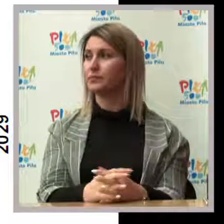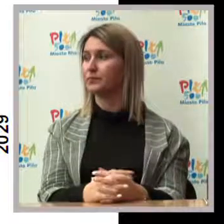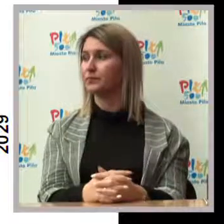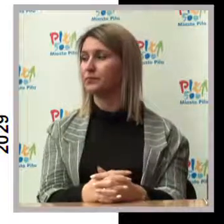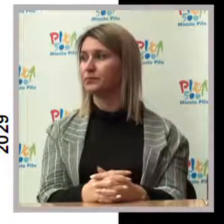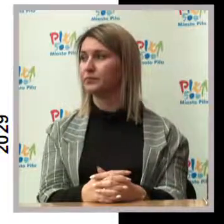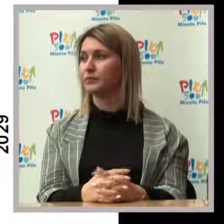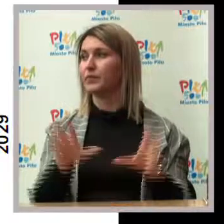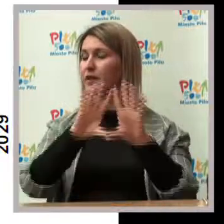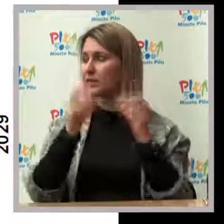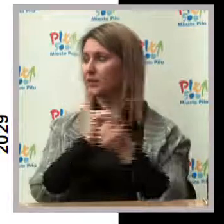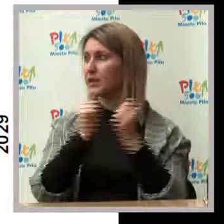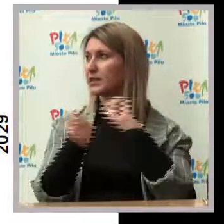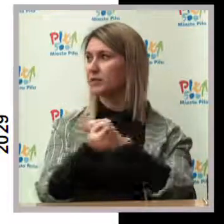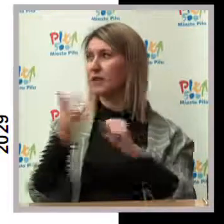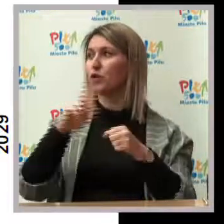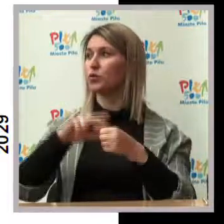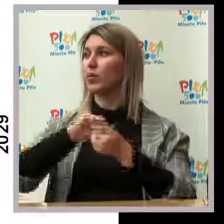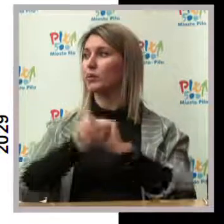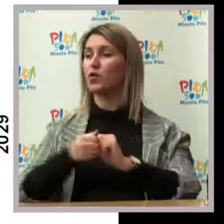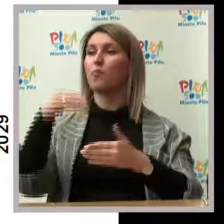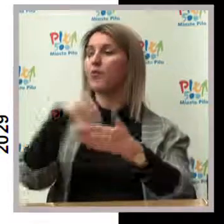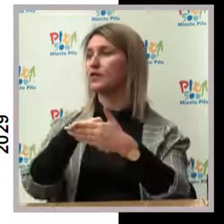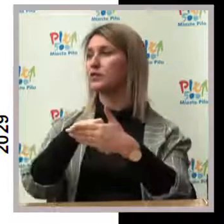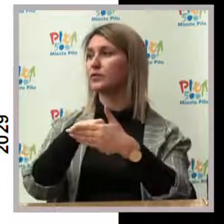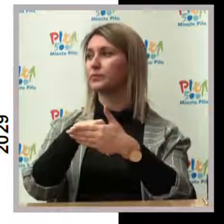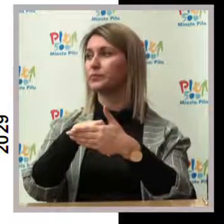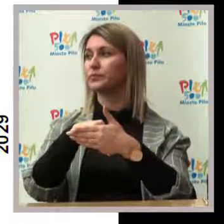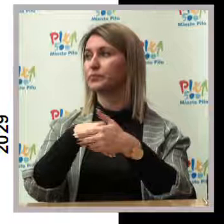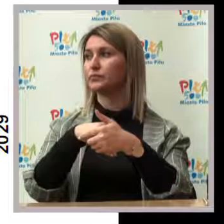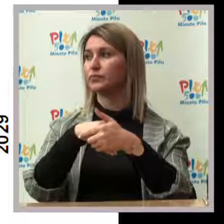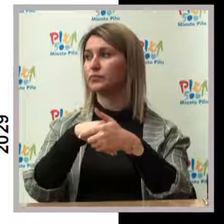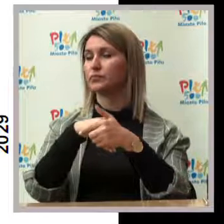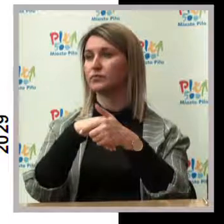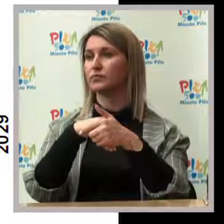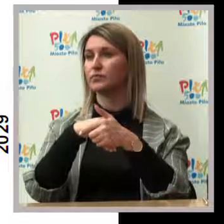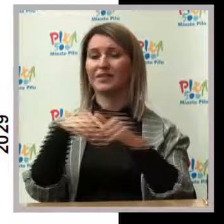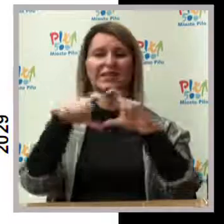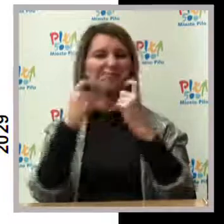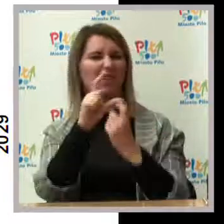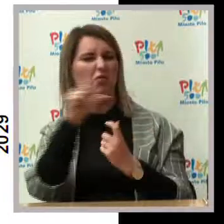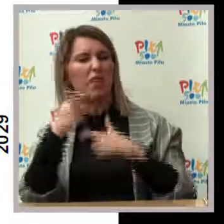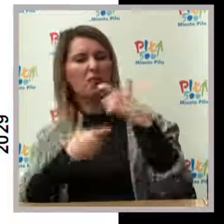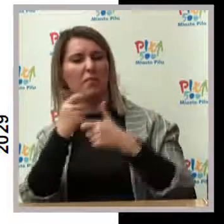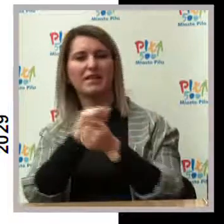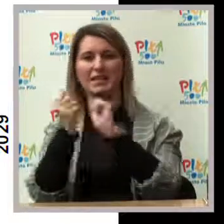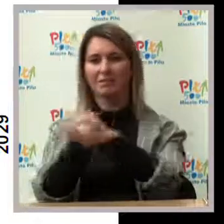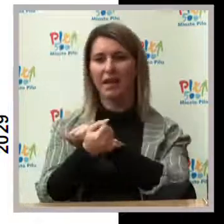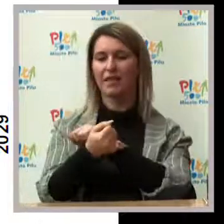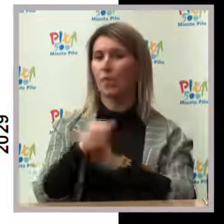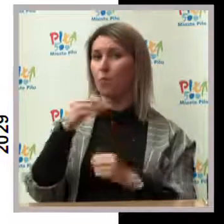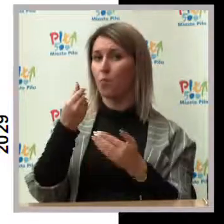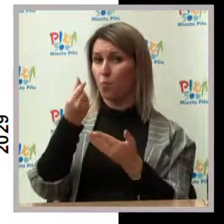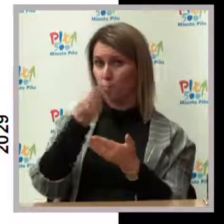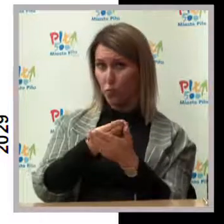zmiany, które są wprowadzane przez ustawodawcę, powodują, że na bieżąco dokonujemy zmian